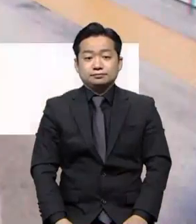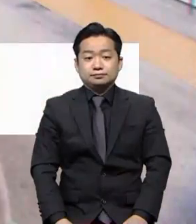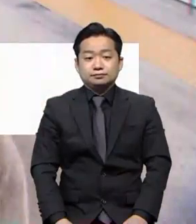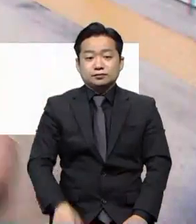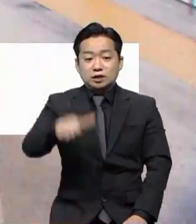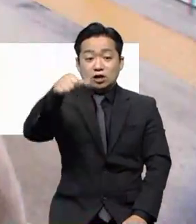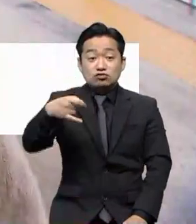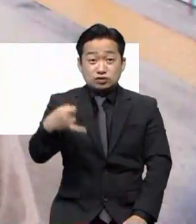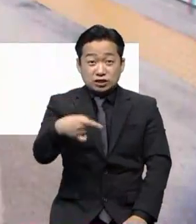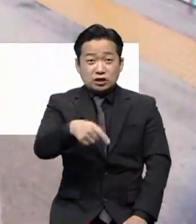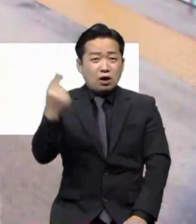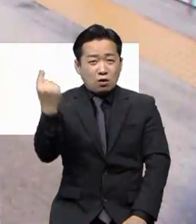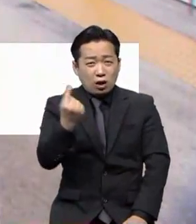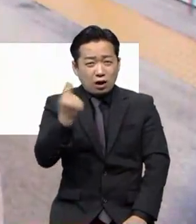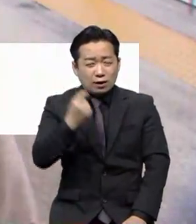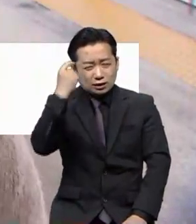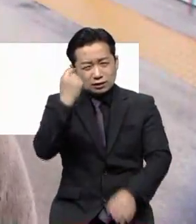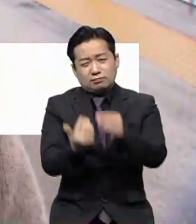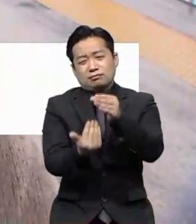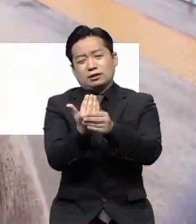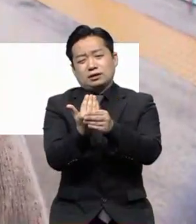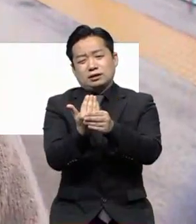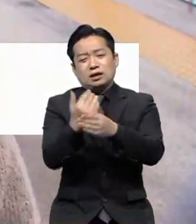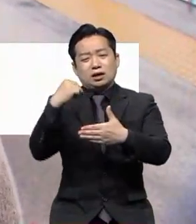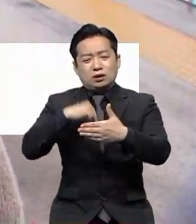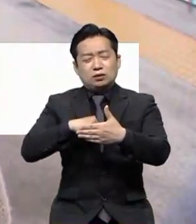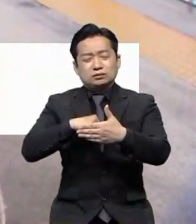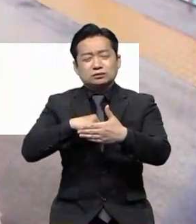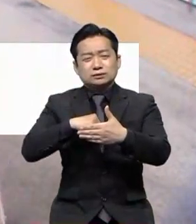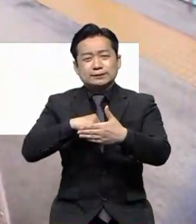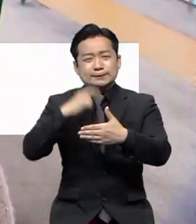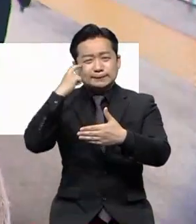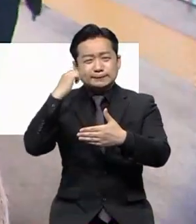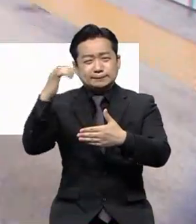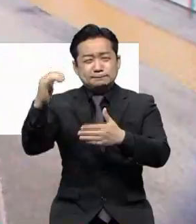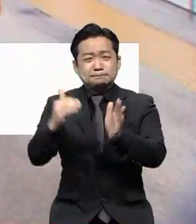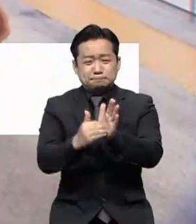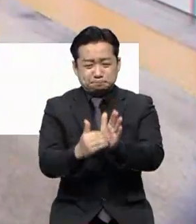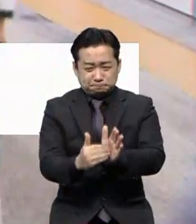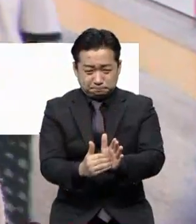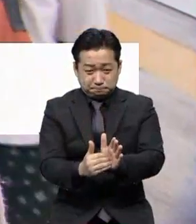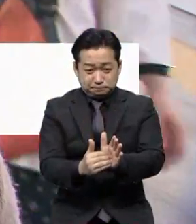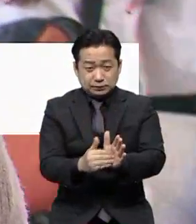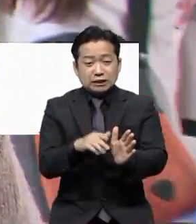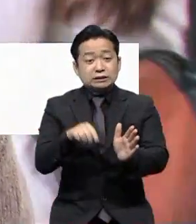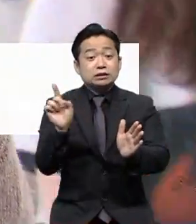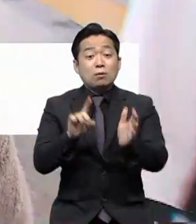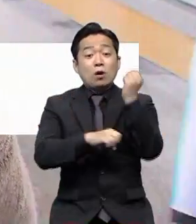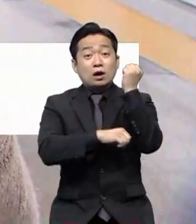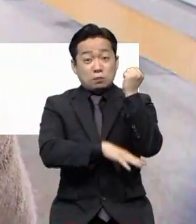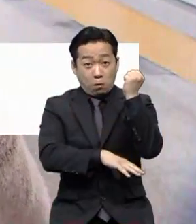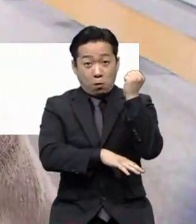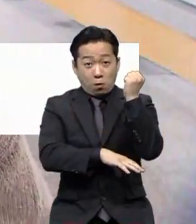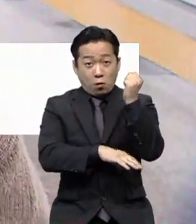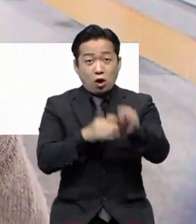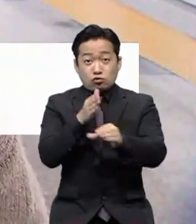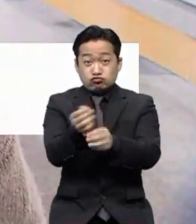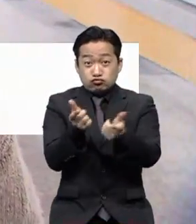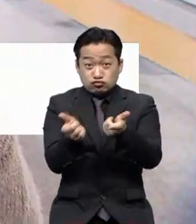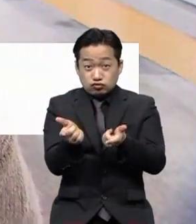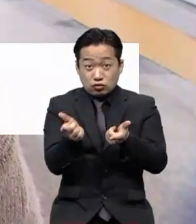구의역 올 때마다 계속 생각이 나서 이렇게 마음속으로 그냥 추모하면서 가고 그랬는데 기본적인 소통이라도 좀